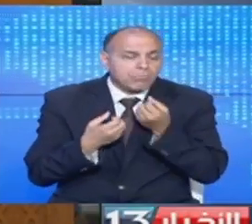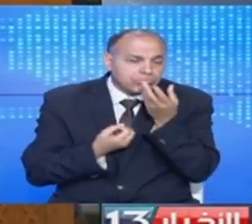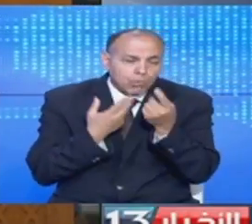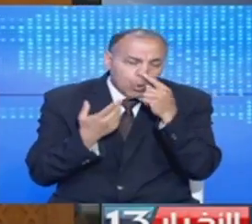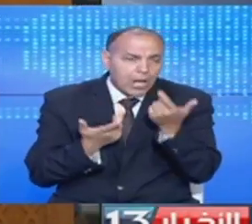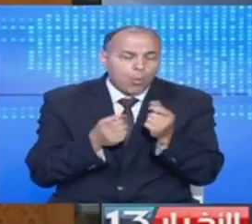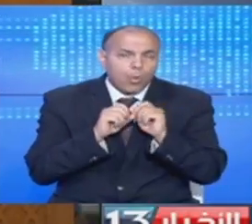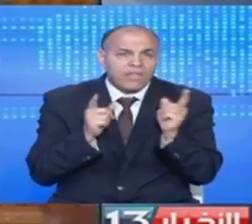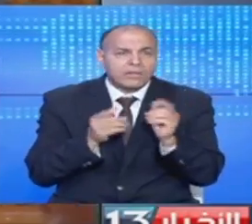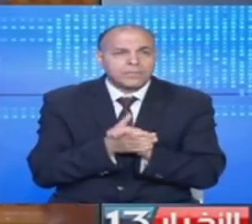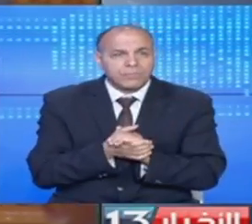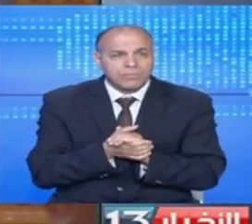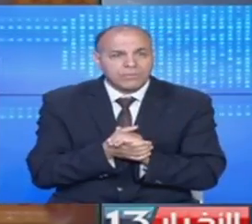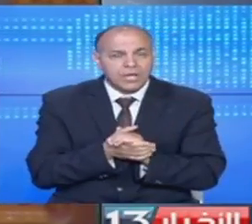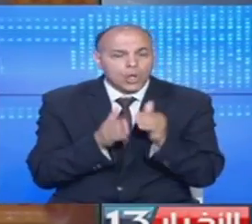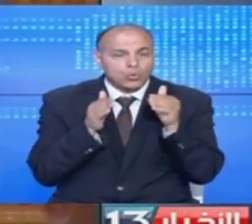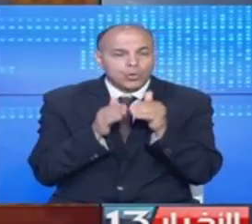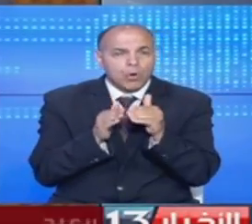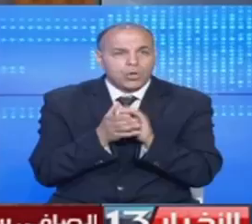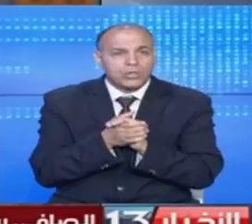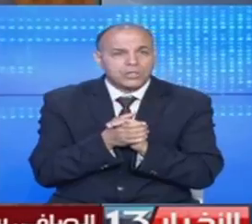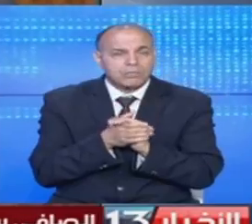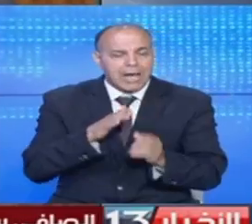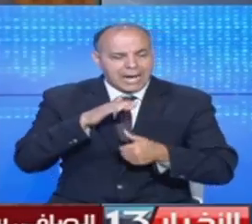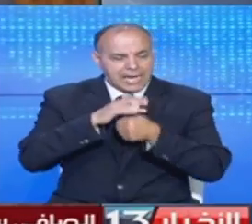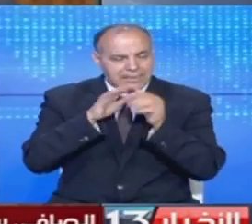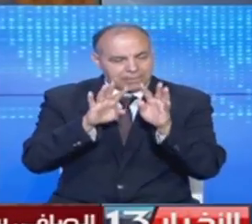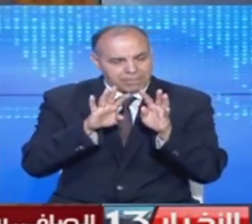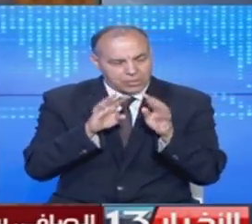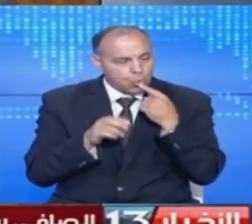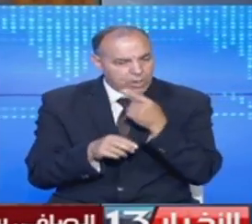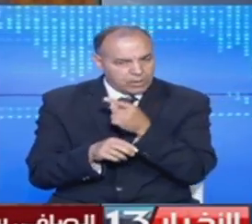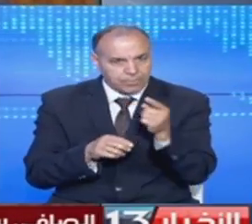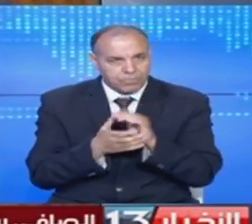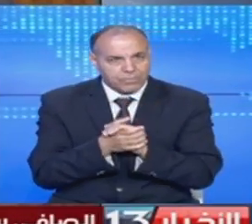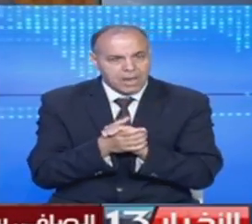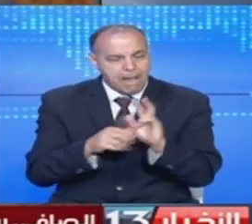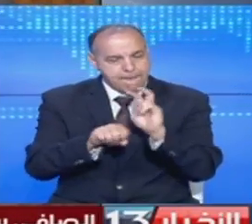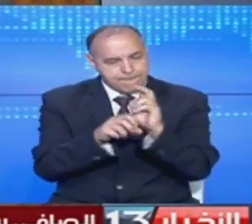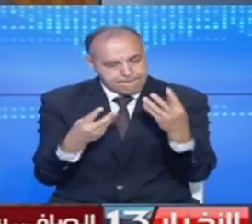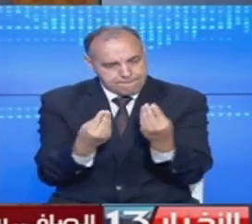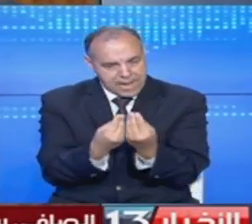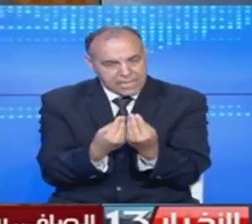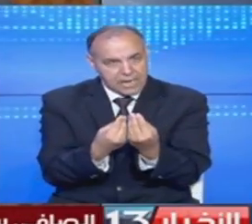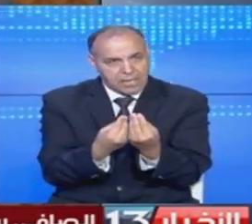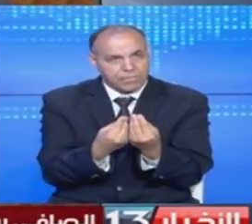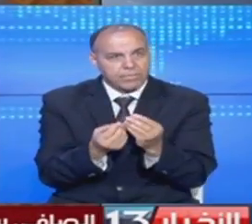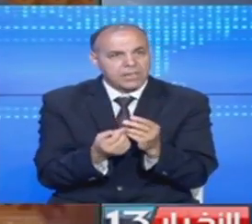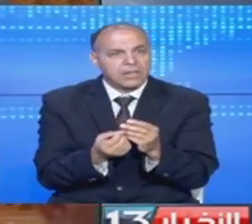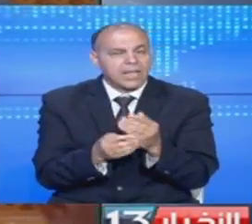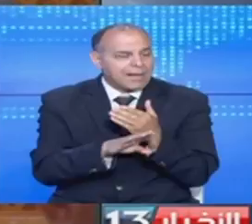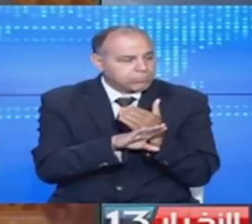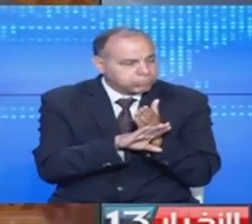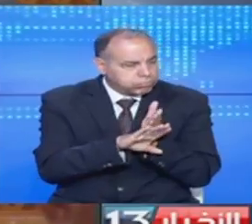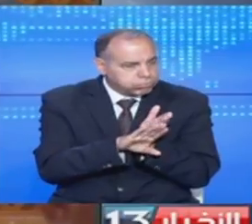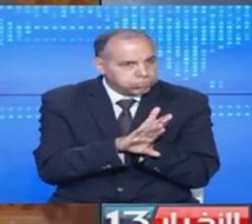رأينا بالوضوح التام. نطلب من السيد الرئيس رئيس الجلسة أن يبقى معنا ويبقى معنا إلى